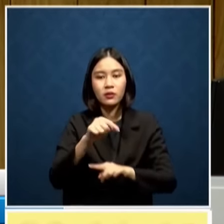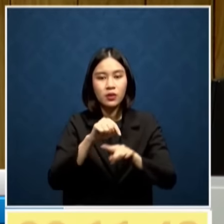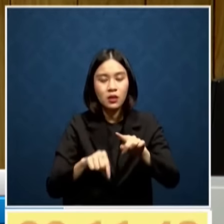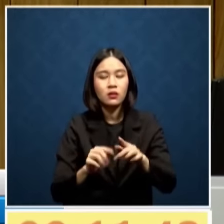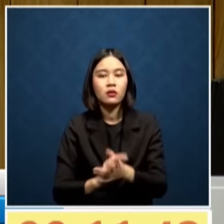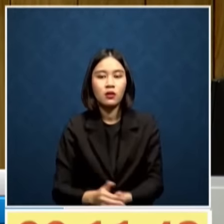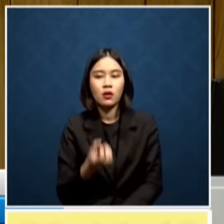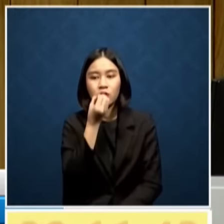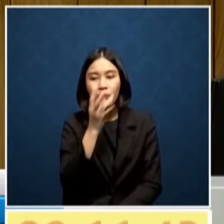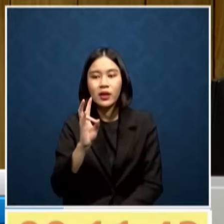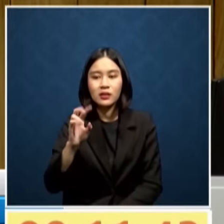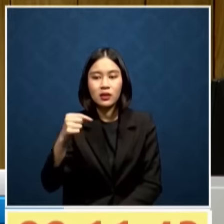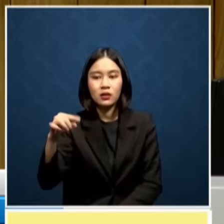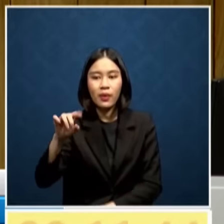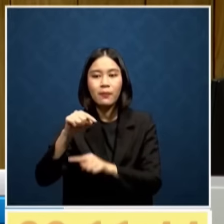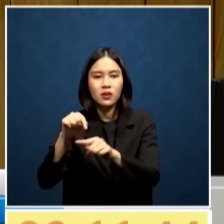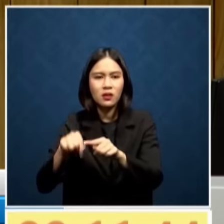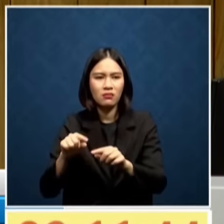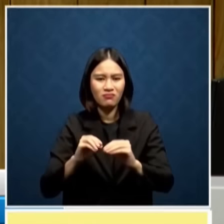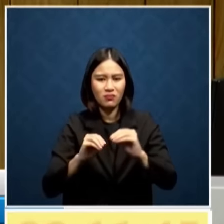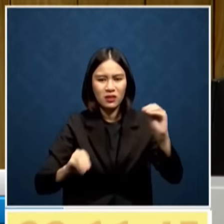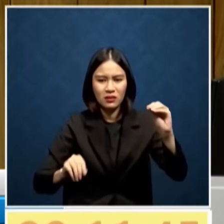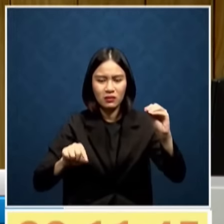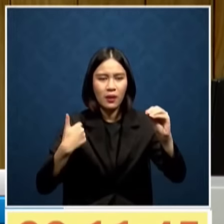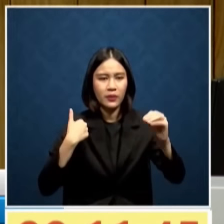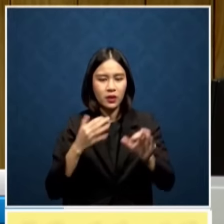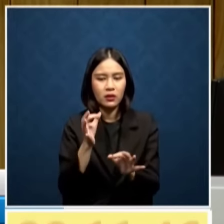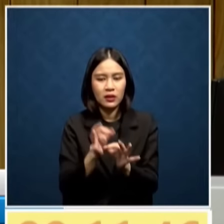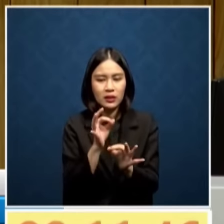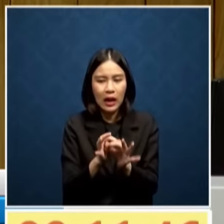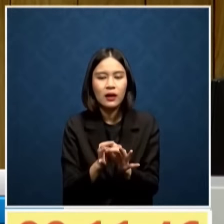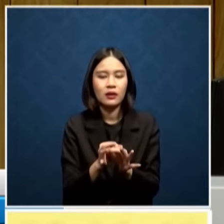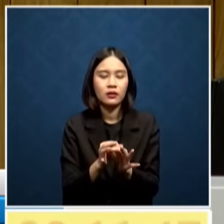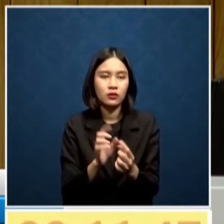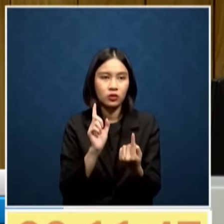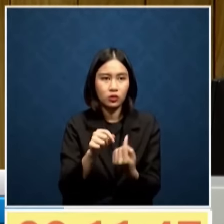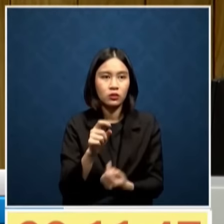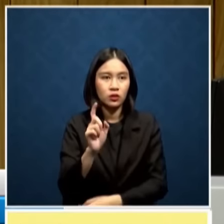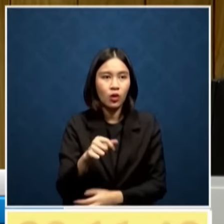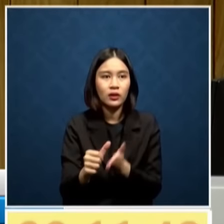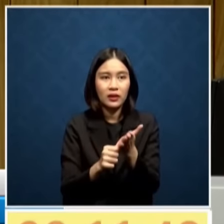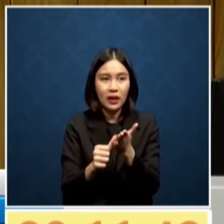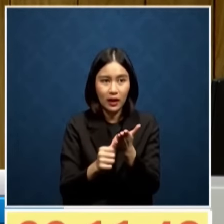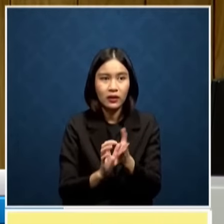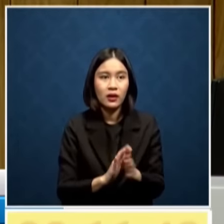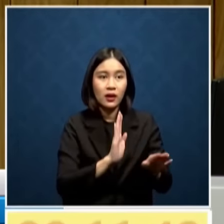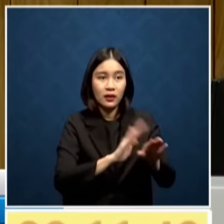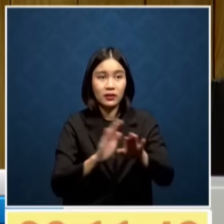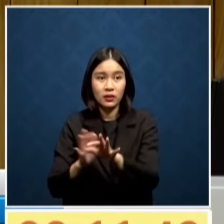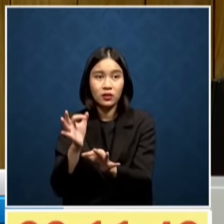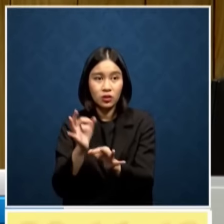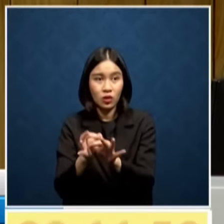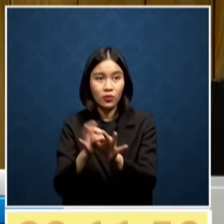เบี้ยเงินกู้ 7-8% เงี้ยห่างกัน 6-7% เงี้ยผมว่าแบงก์ชาติควรจะต้องเข้ามาแก้ไขพวกนี้ท่านกรุณาเรียกแบงก์ชาติมาส